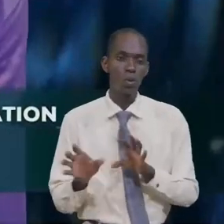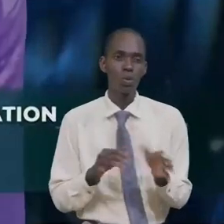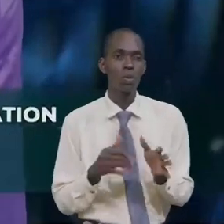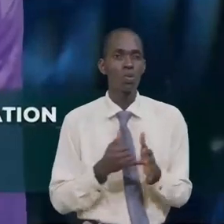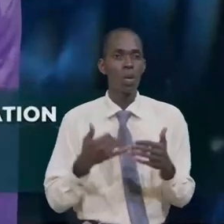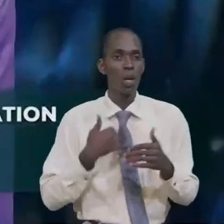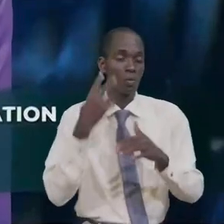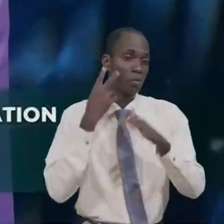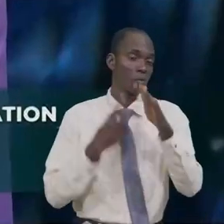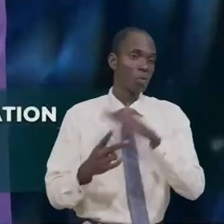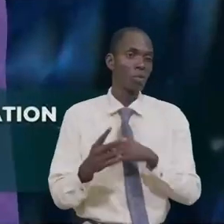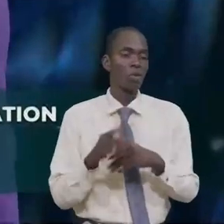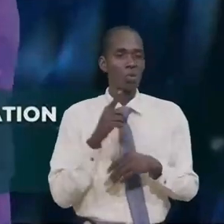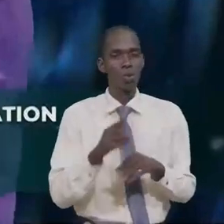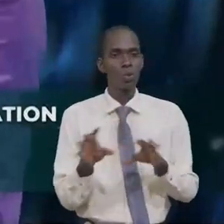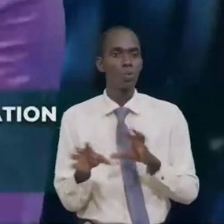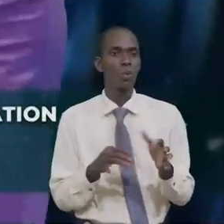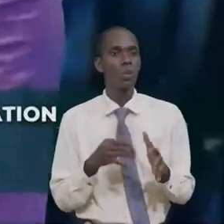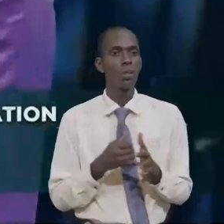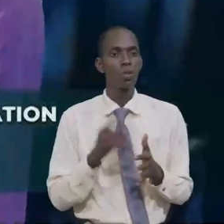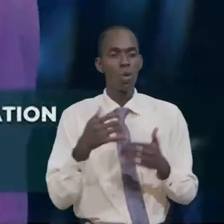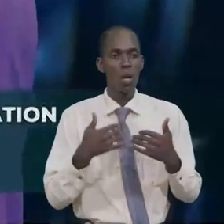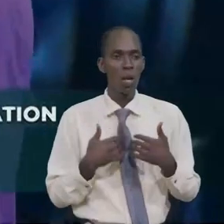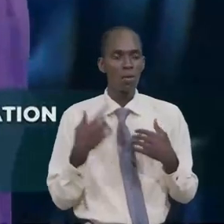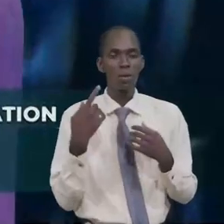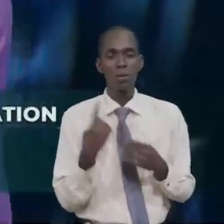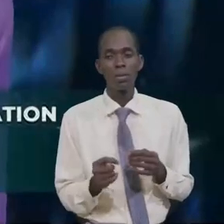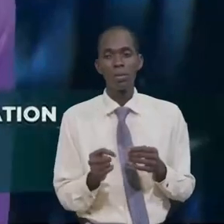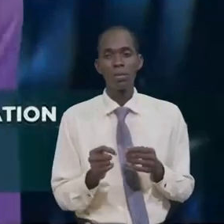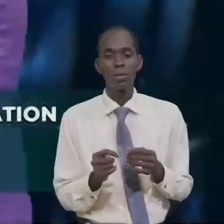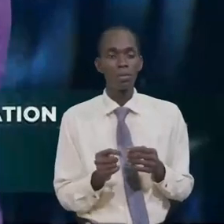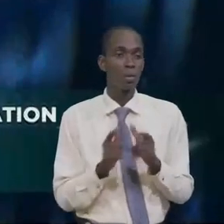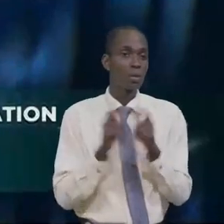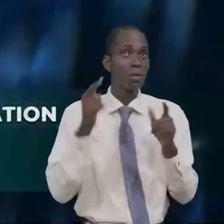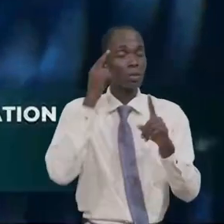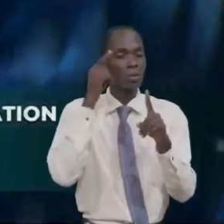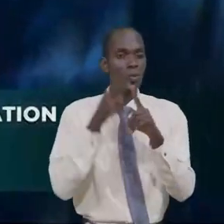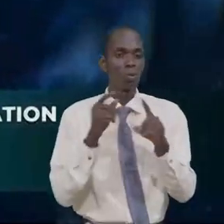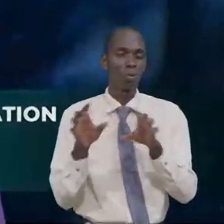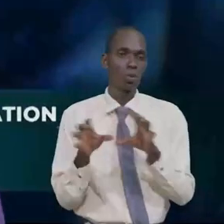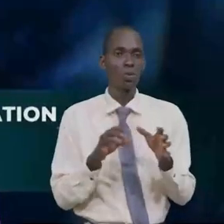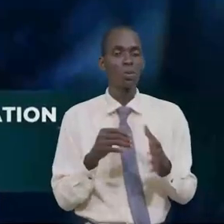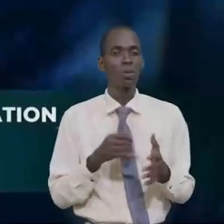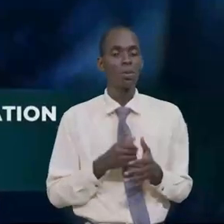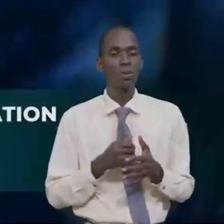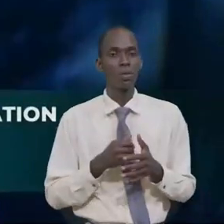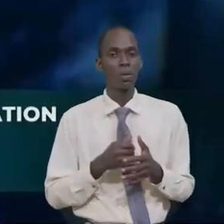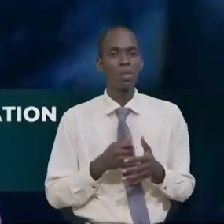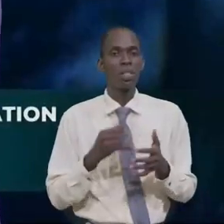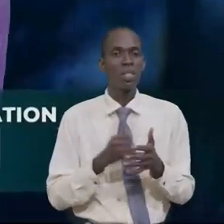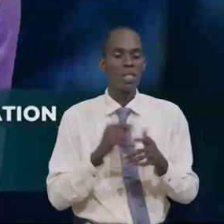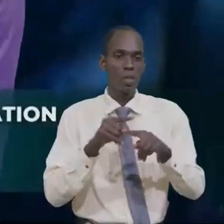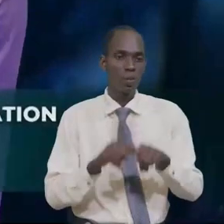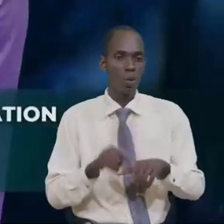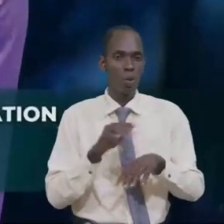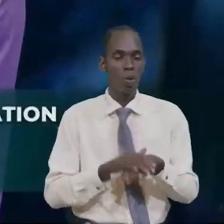quelque chose tu as un grand objectif mais tu dois faire quelque chose cela dépend de ce que tu fais tu dois